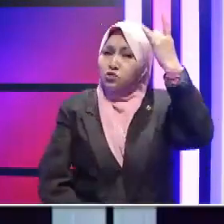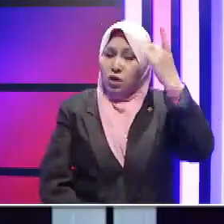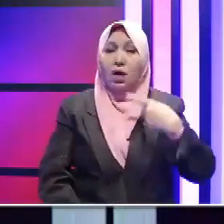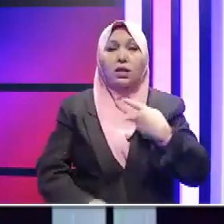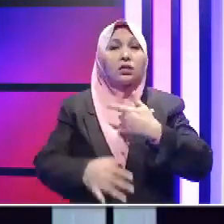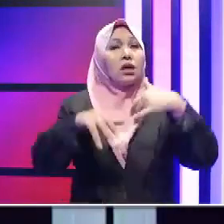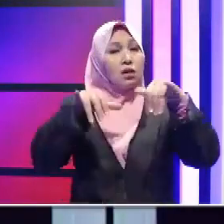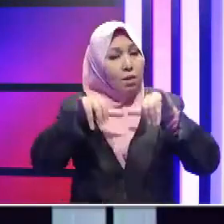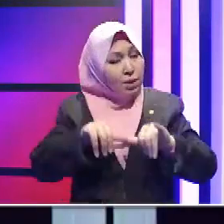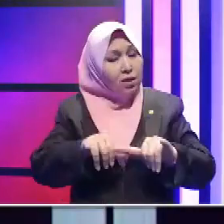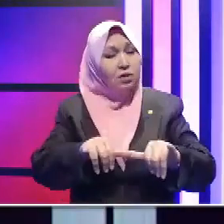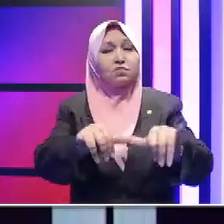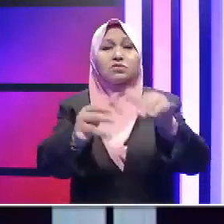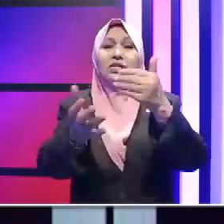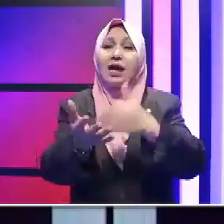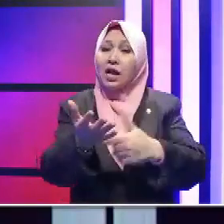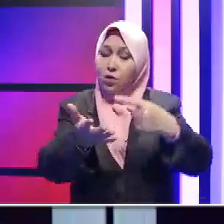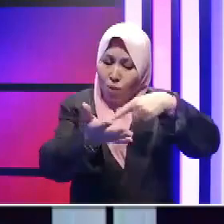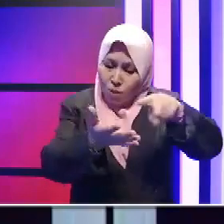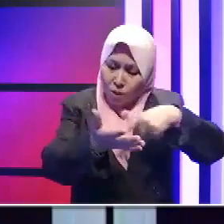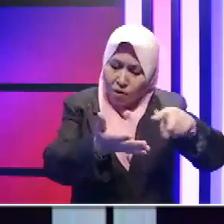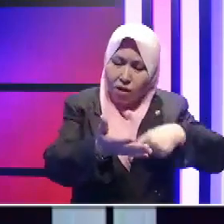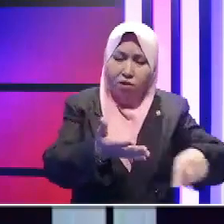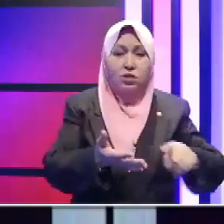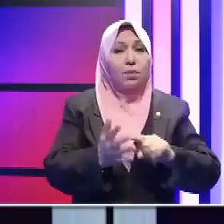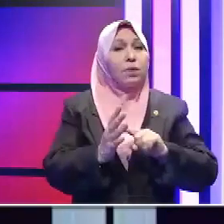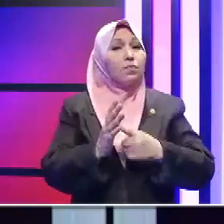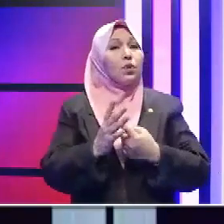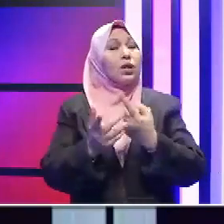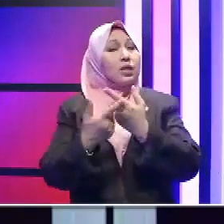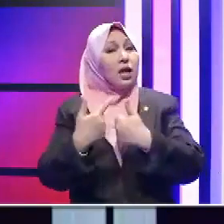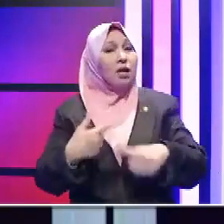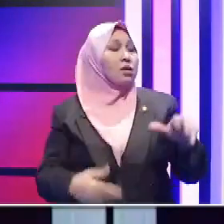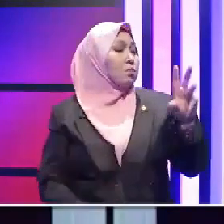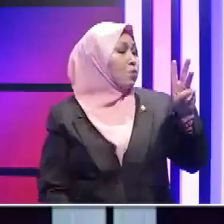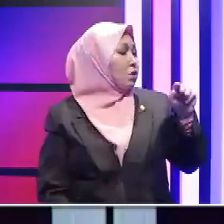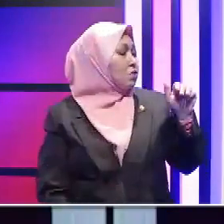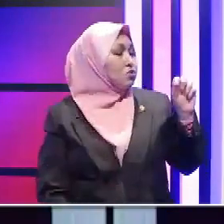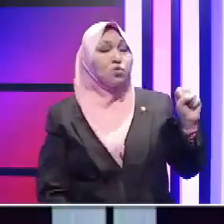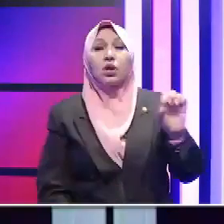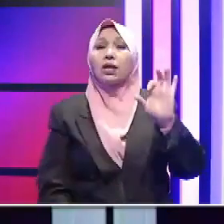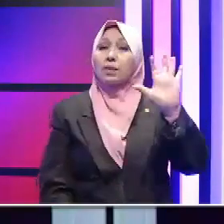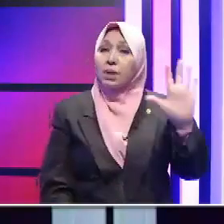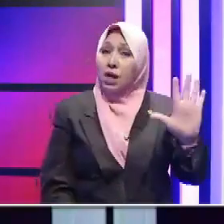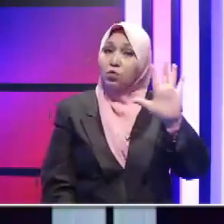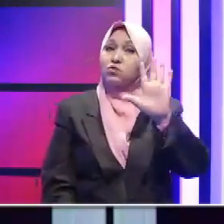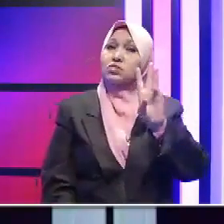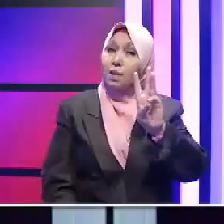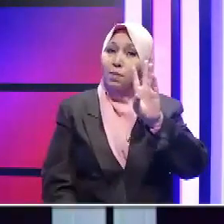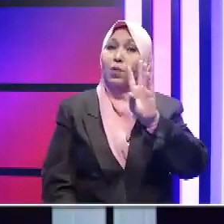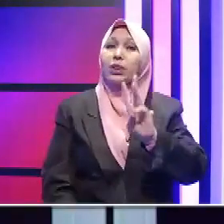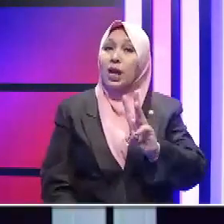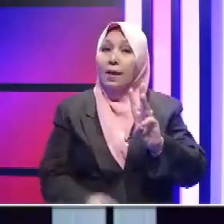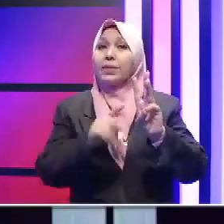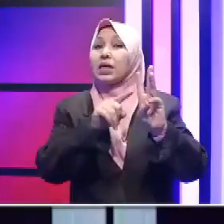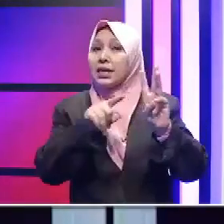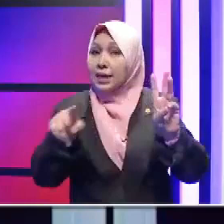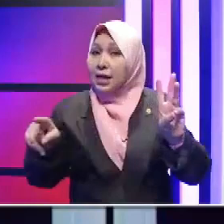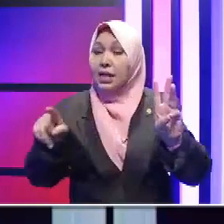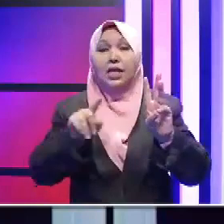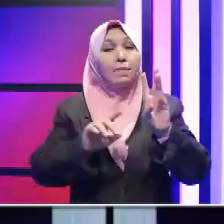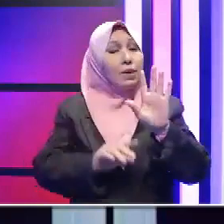akan meneruskan gaji sesi ulang kajikita Bermuda daripada halaman 566 hingga ke